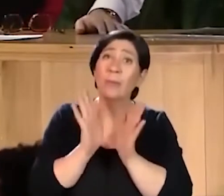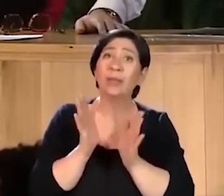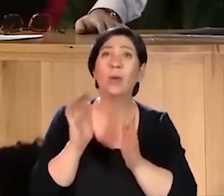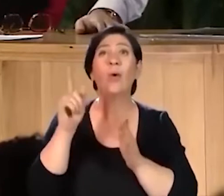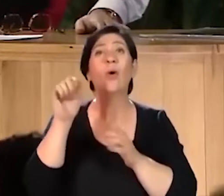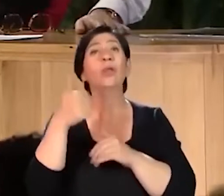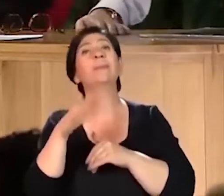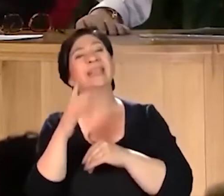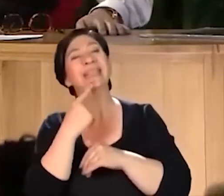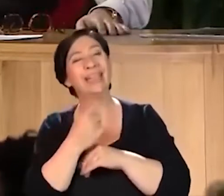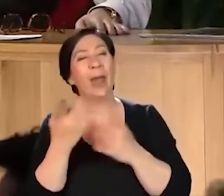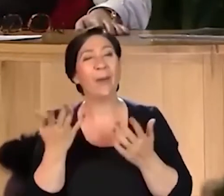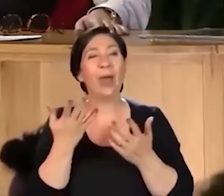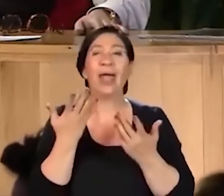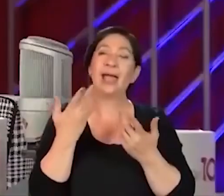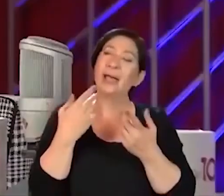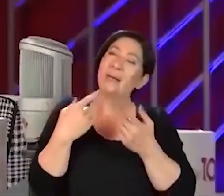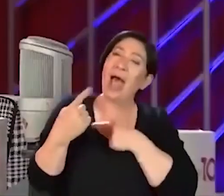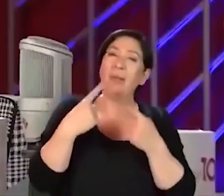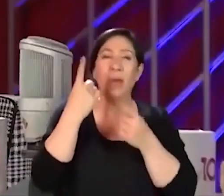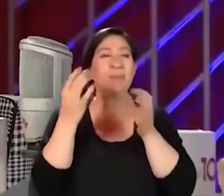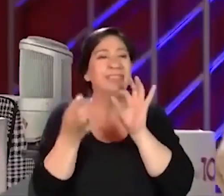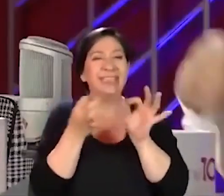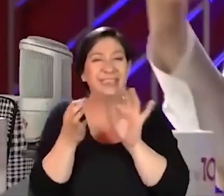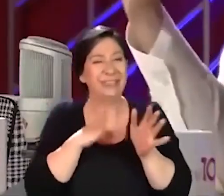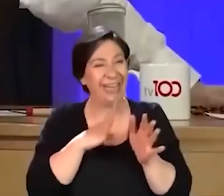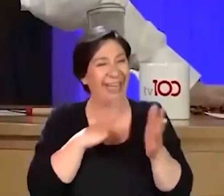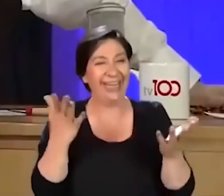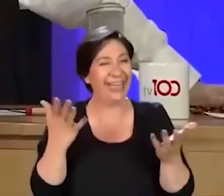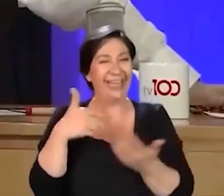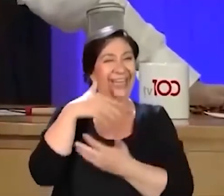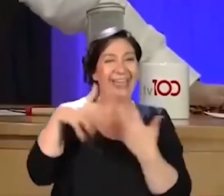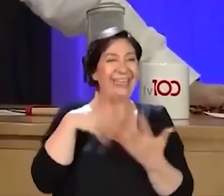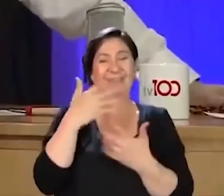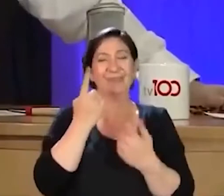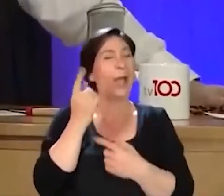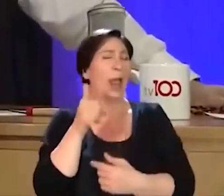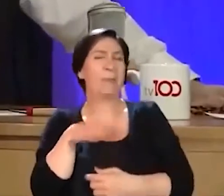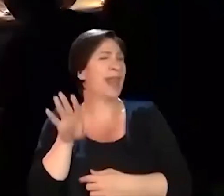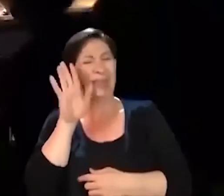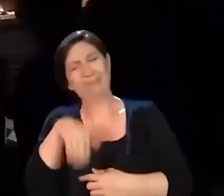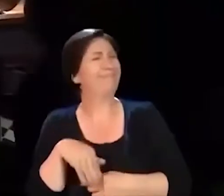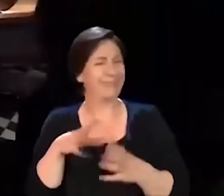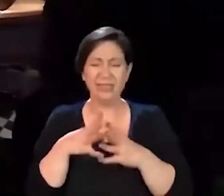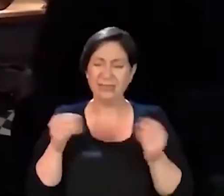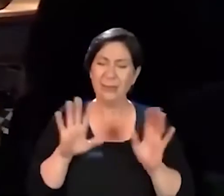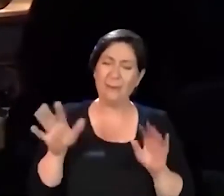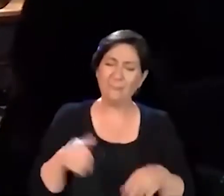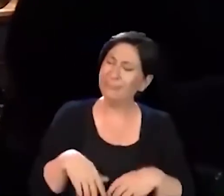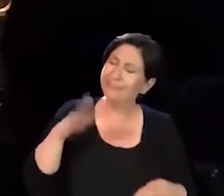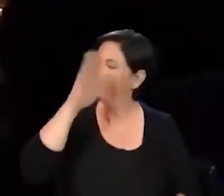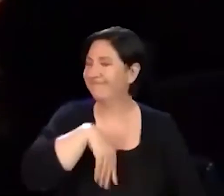önemli değil dediler falan böyle böyle bir böyle bir konsan önemli değil tamam geçti falan böyle